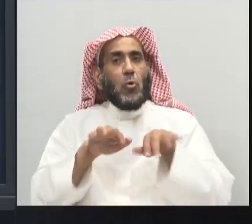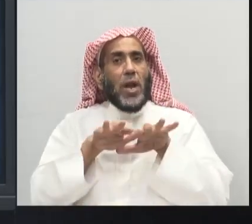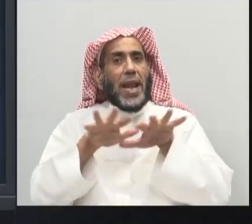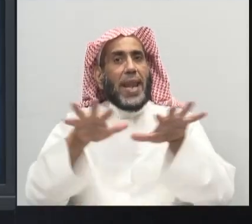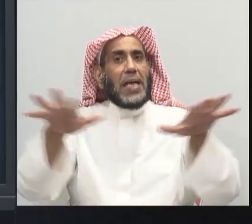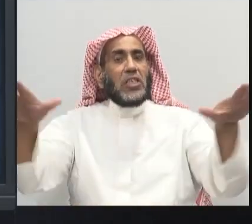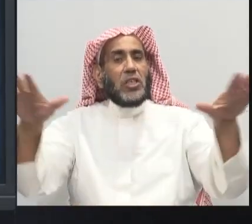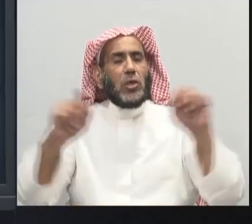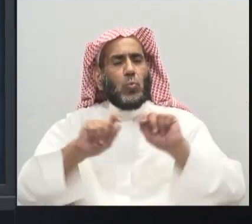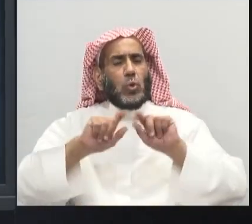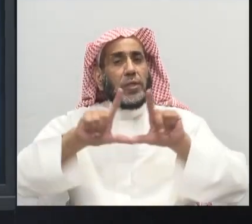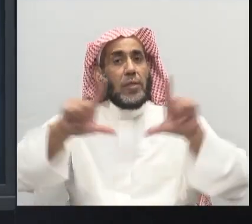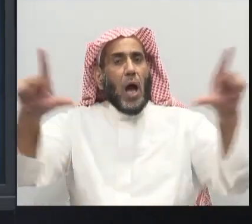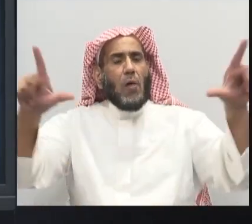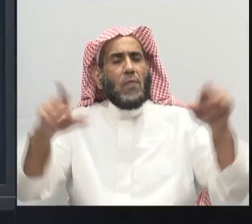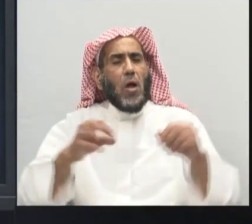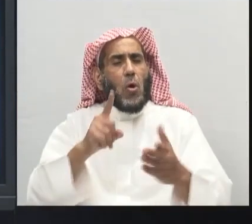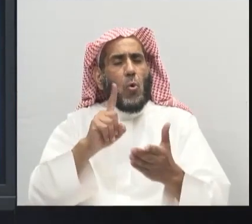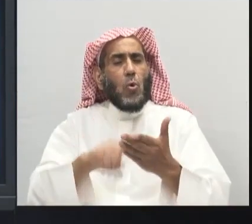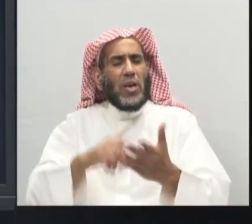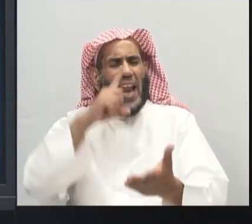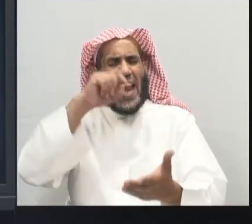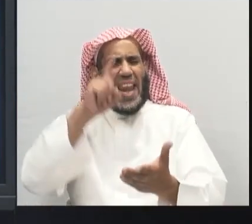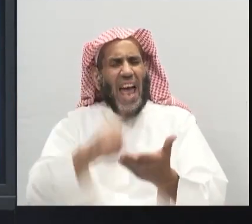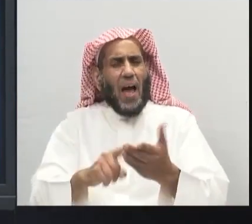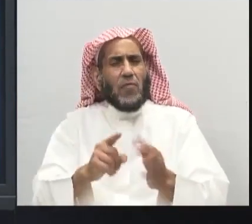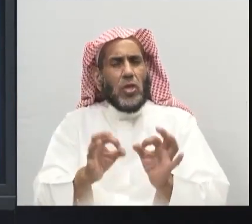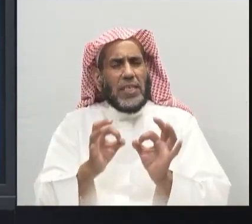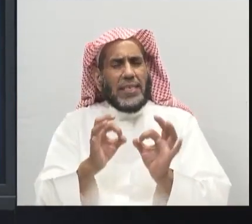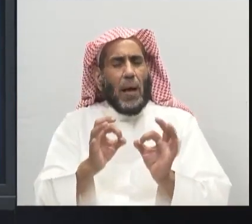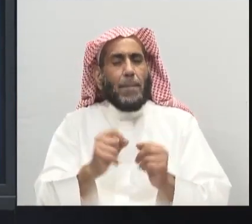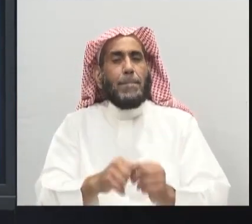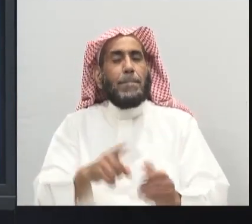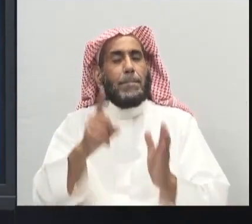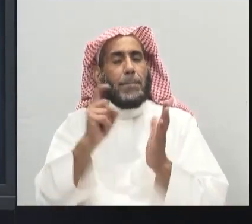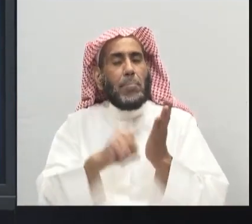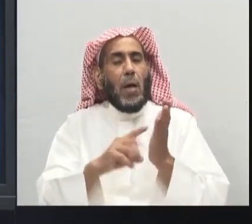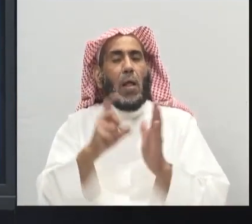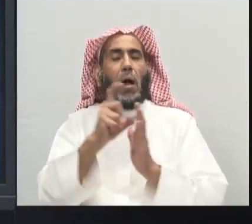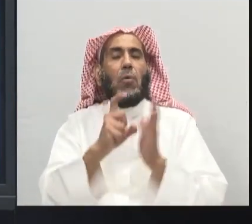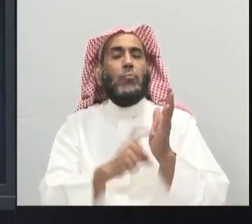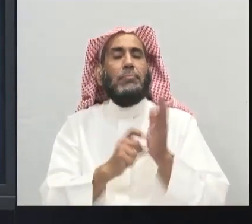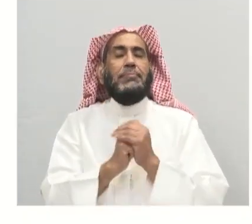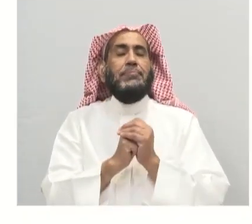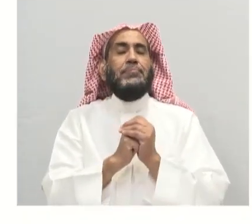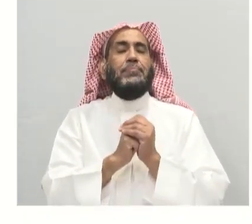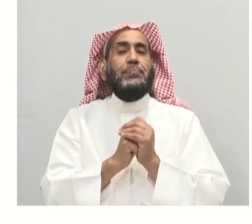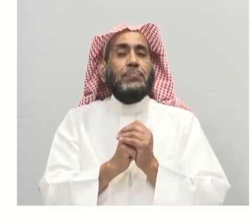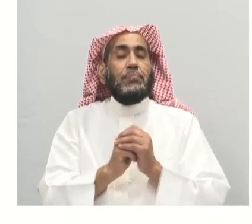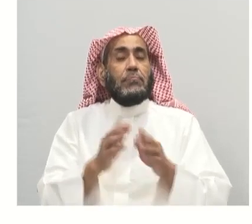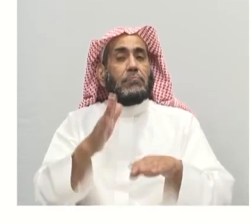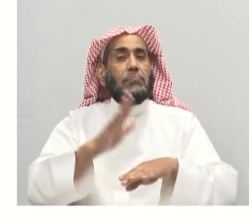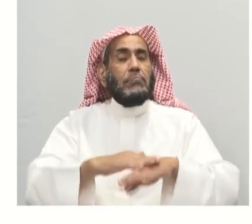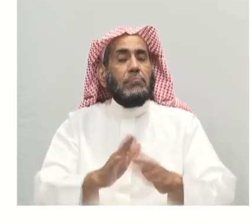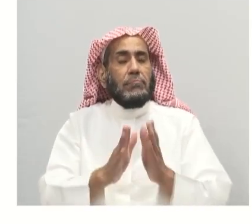من حين اصداره ونشره فيكون نافذ تطبيق هذا القانون وعليه